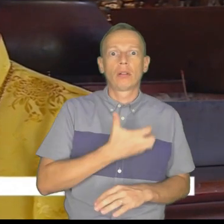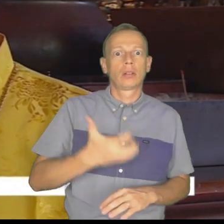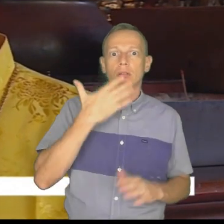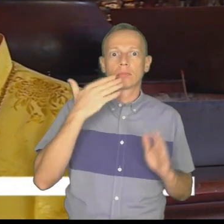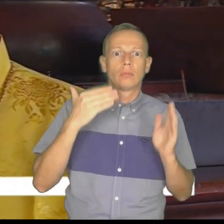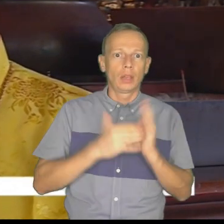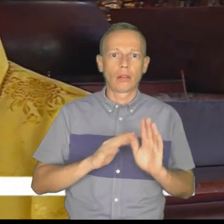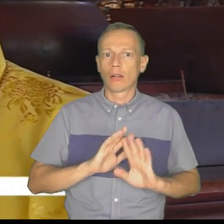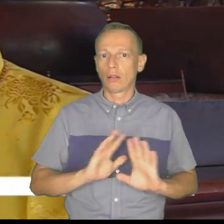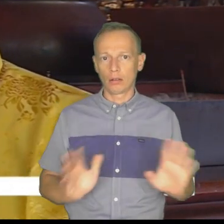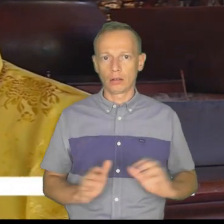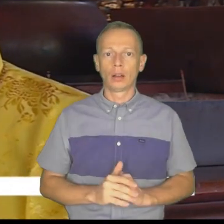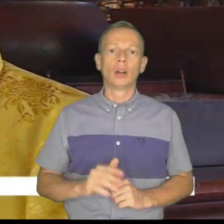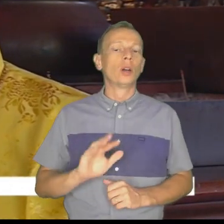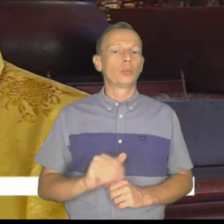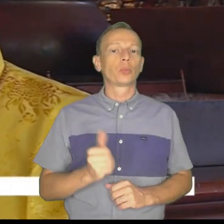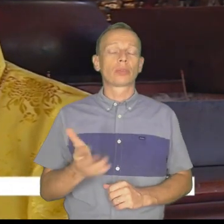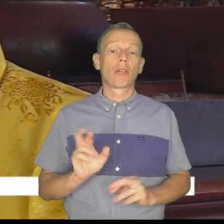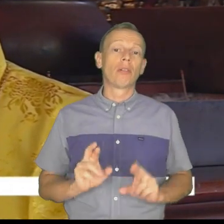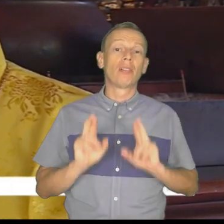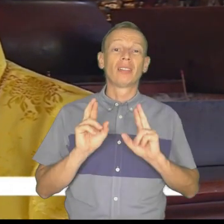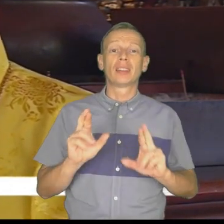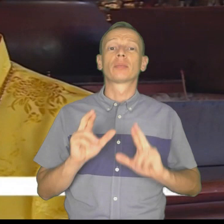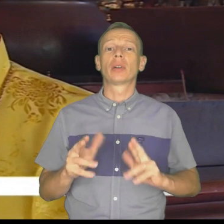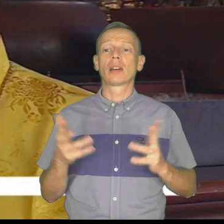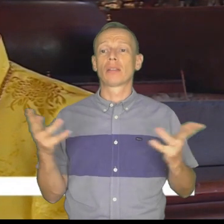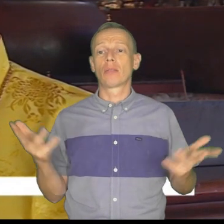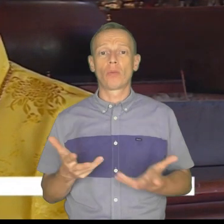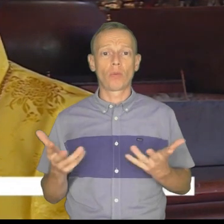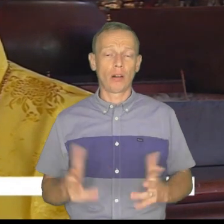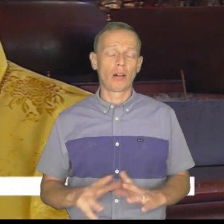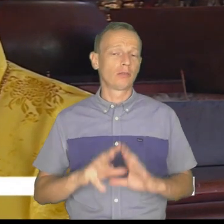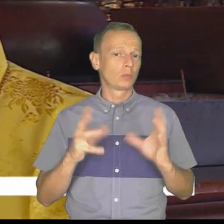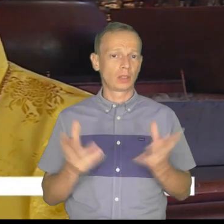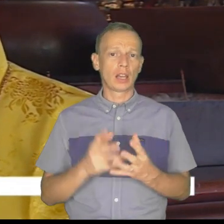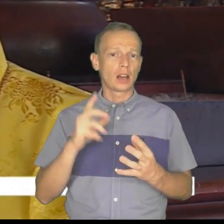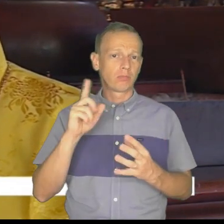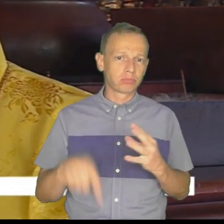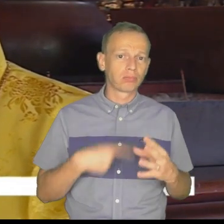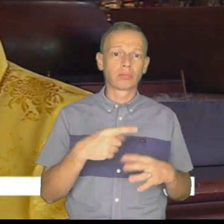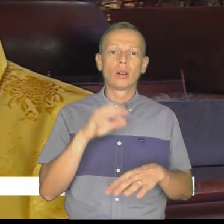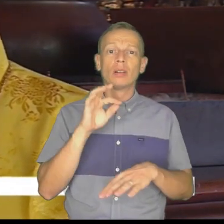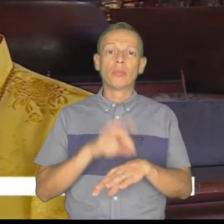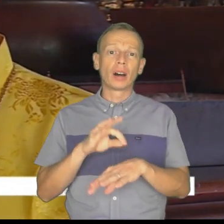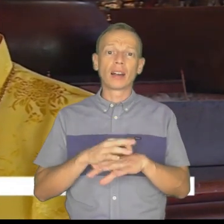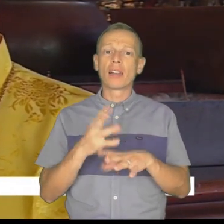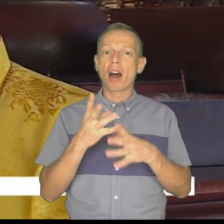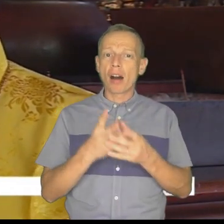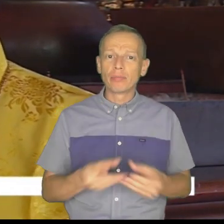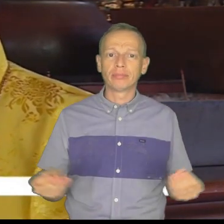riche au monde. On espère donc que le monde entier sera